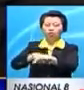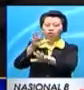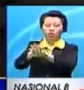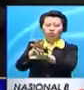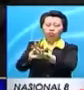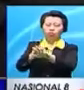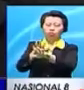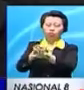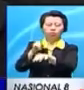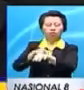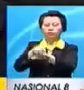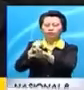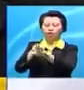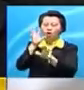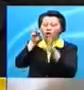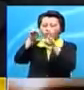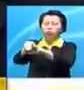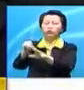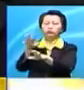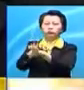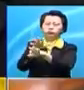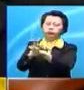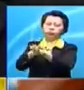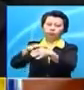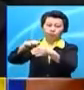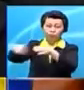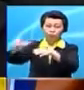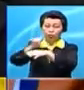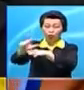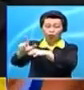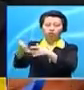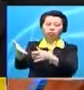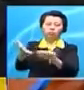peak period. And